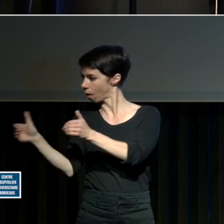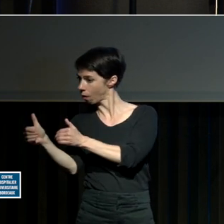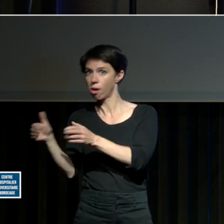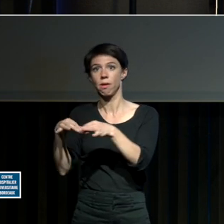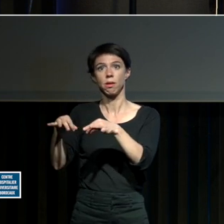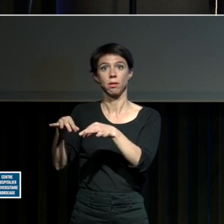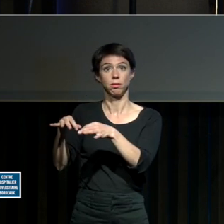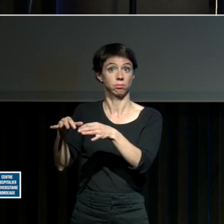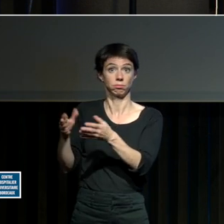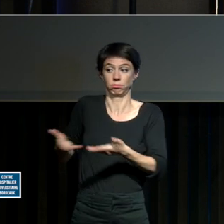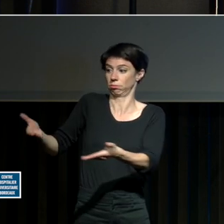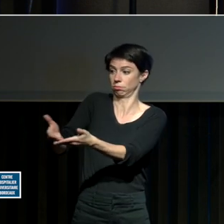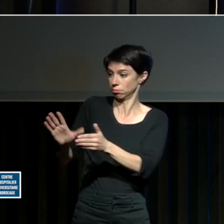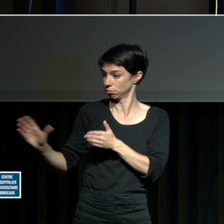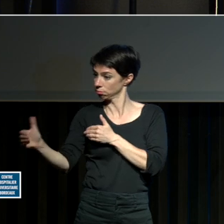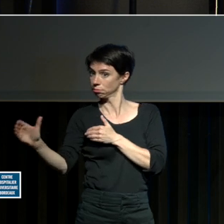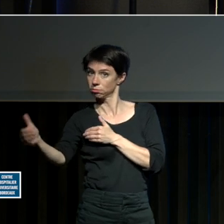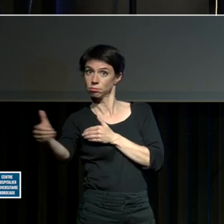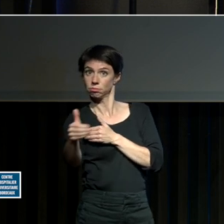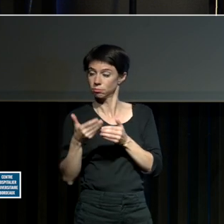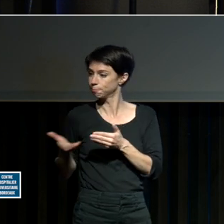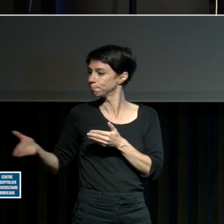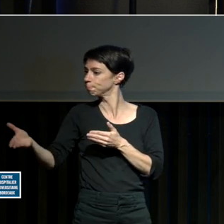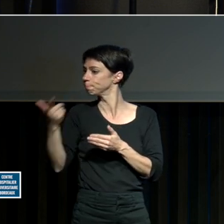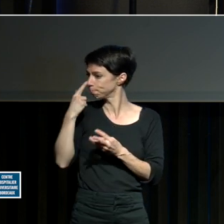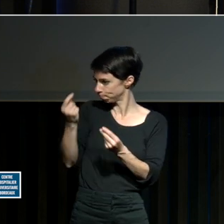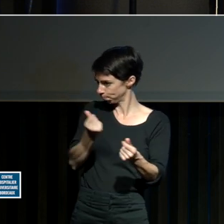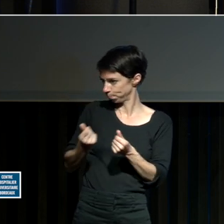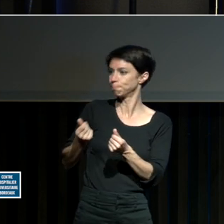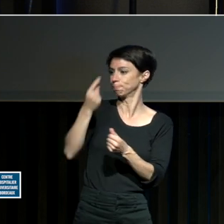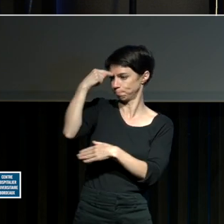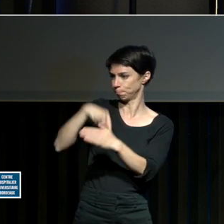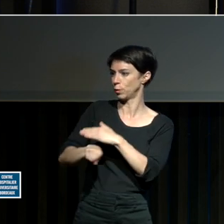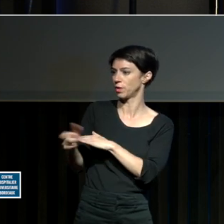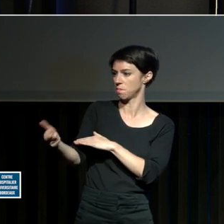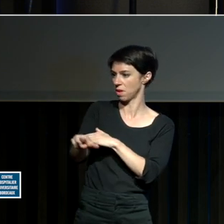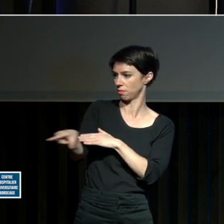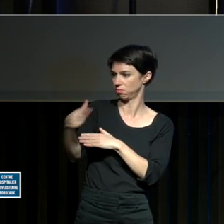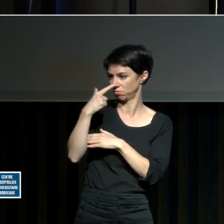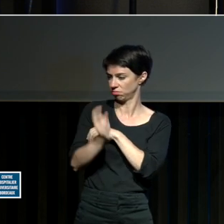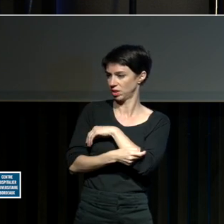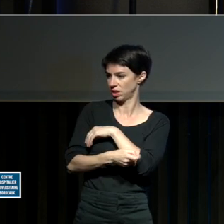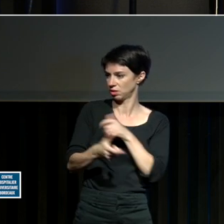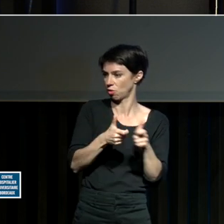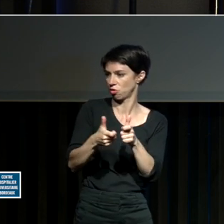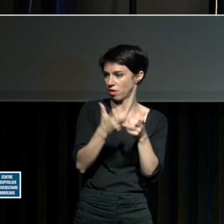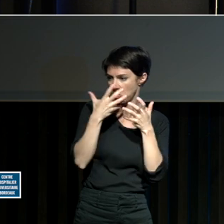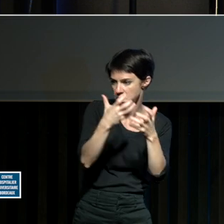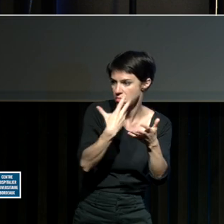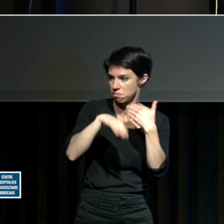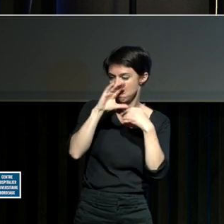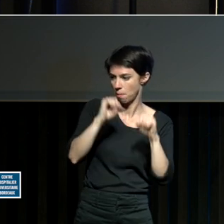prédire le développement d'une addiction aux jeux vidéo. Et ces données ont montré, là encore,